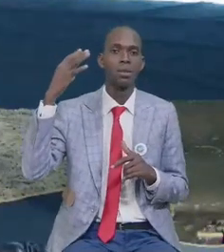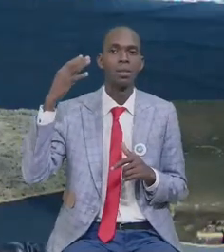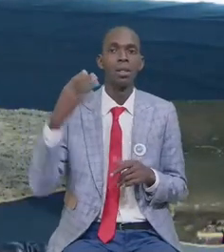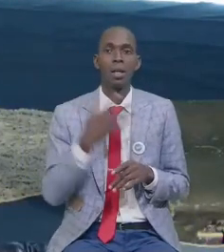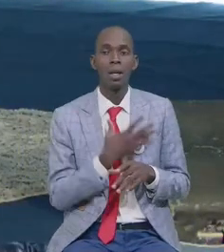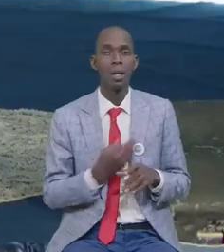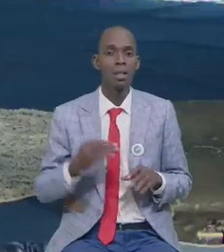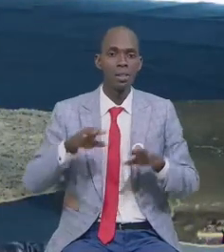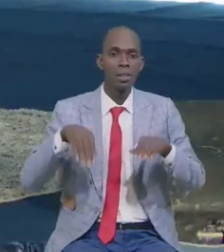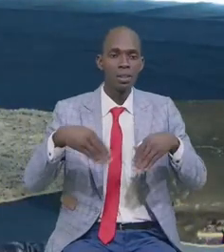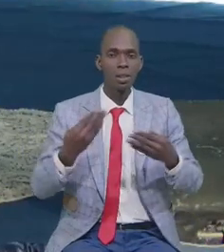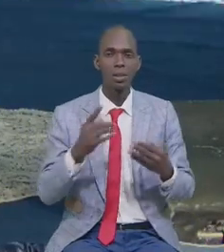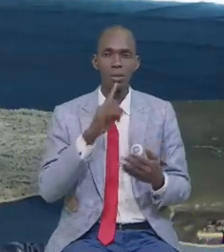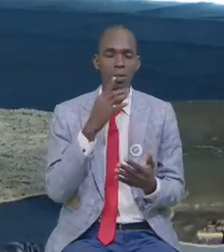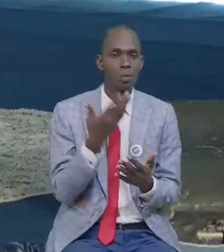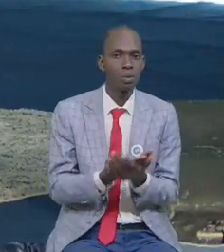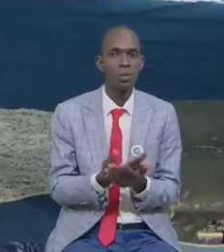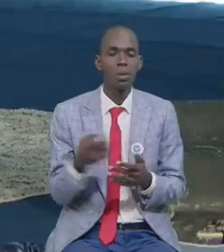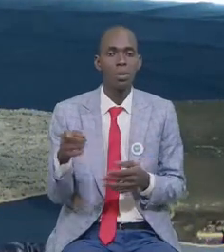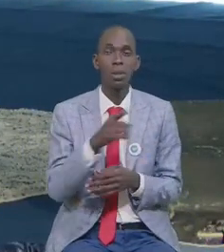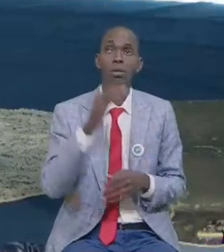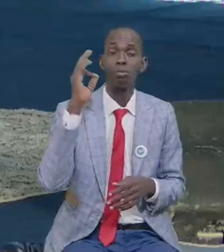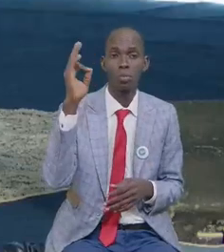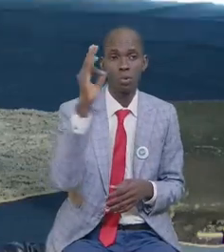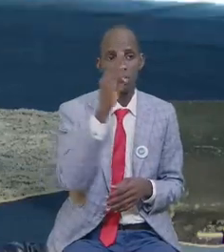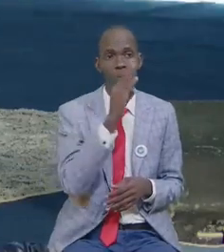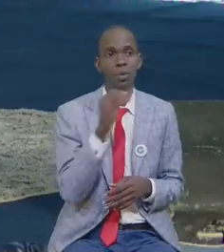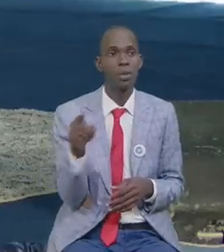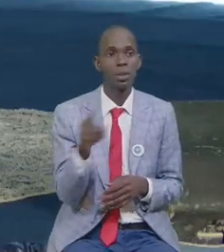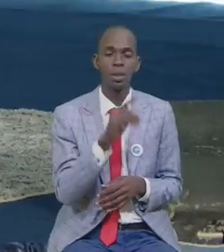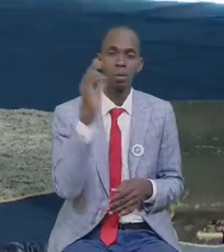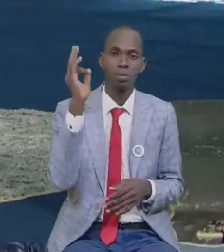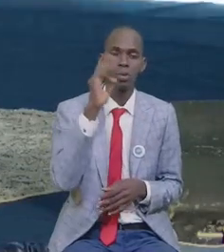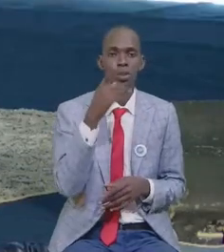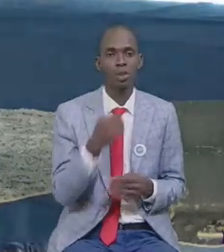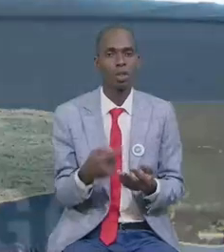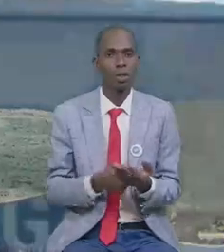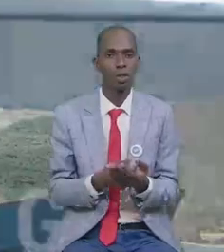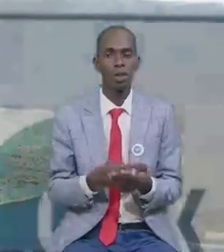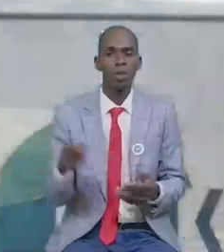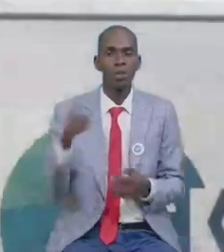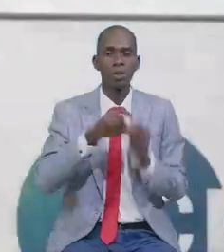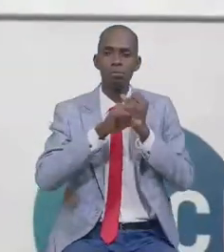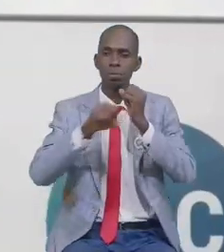ils rendaient témoignage, ils évangélisaient, ils prêchaient l'évangile, ils